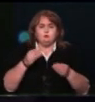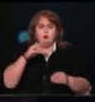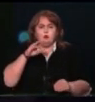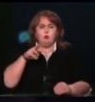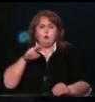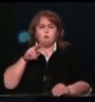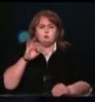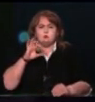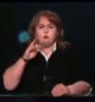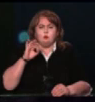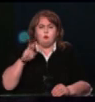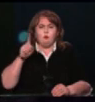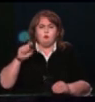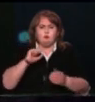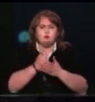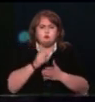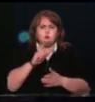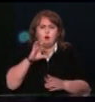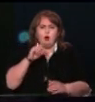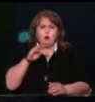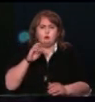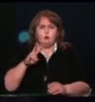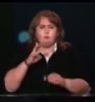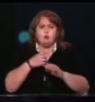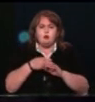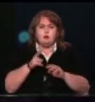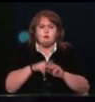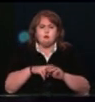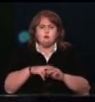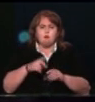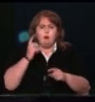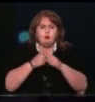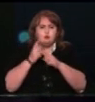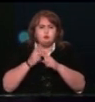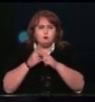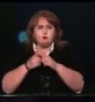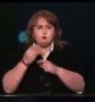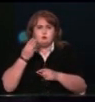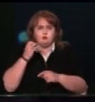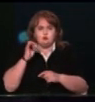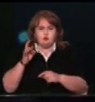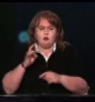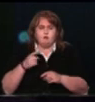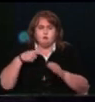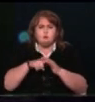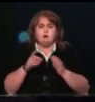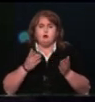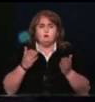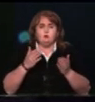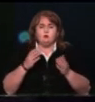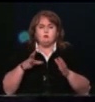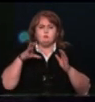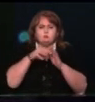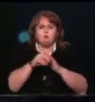Он утверждал, что атом — это сплошной положительно заряженный шар, внутри которого